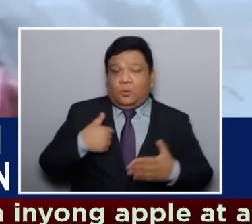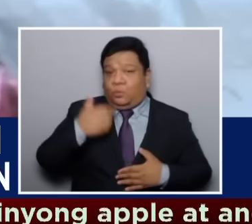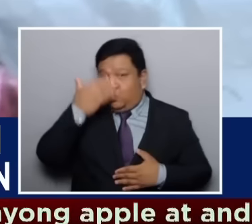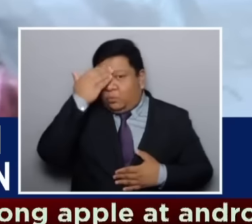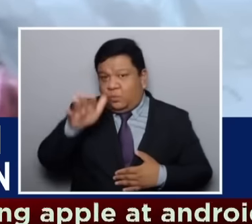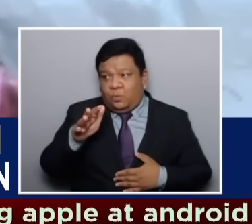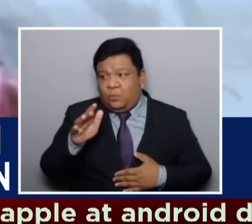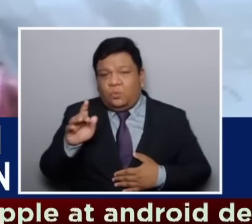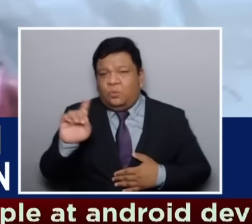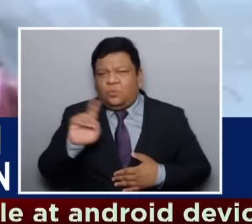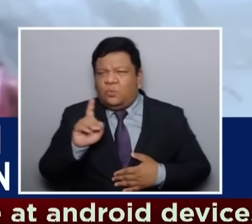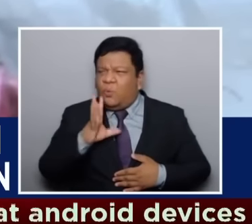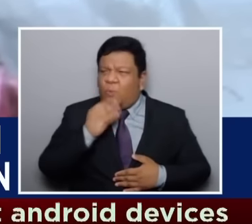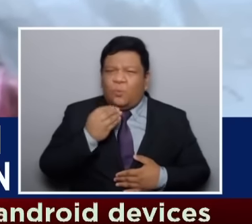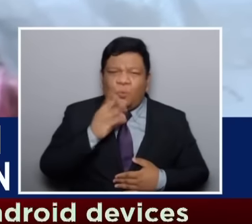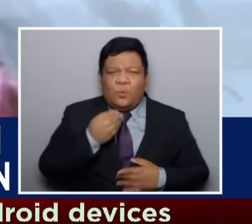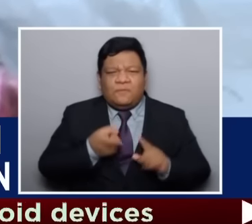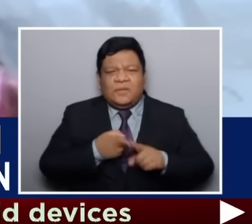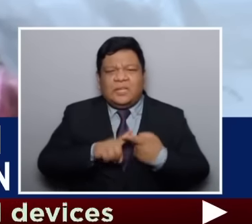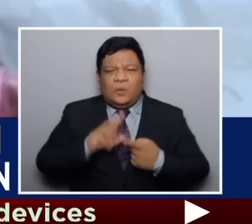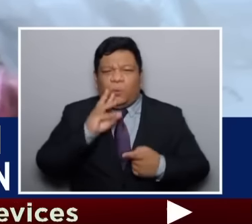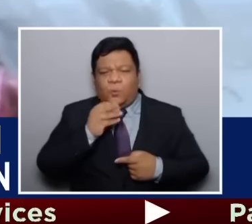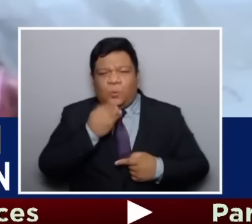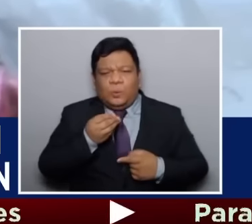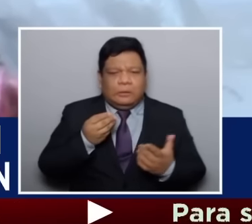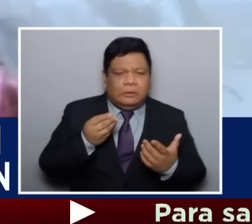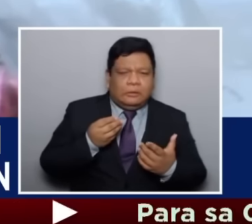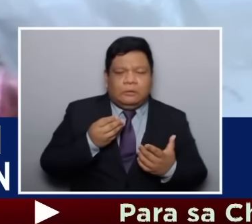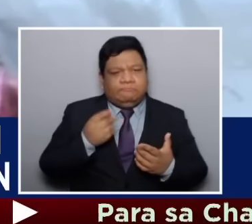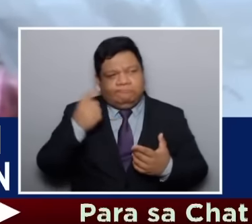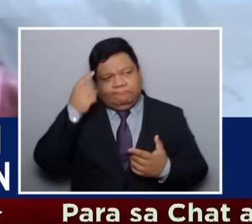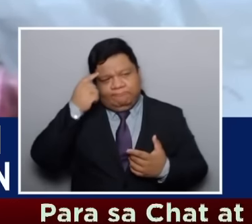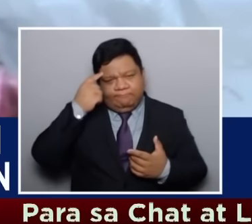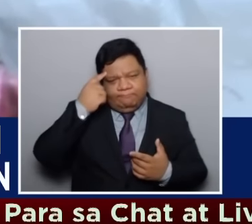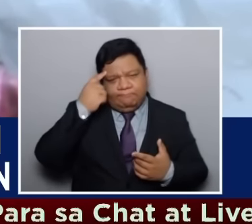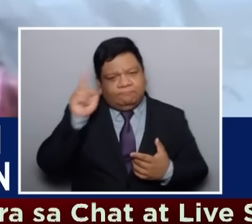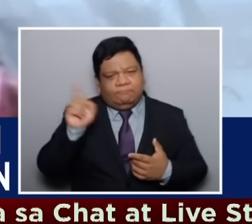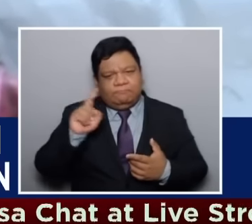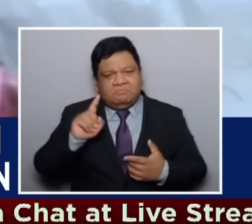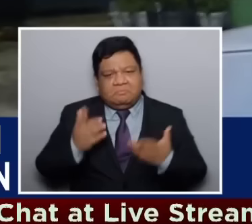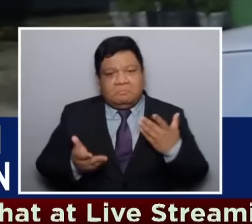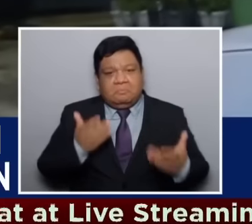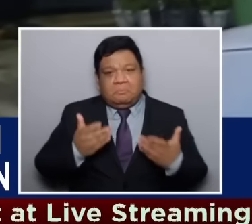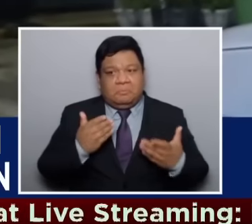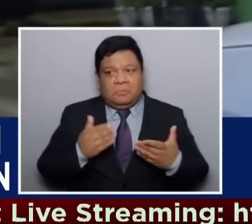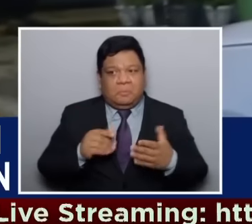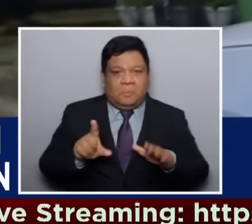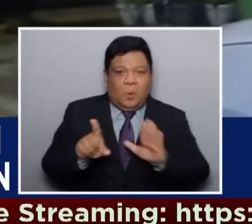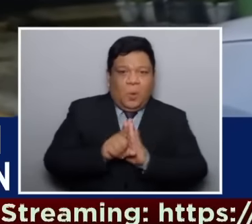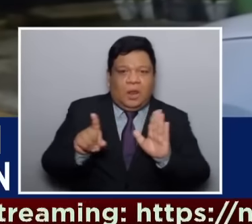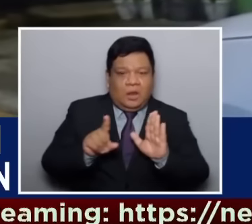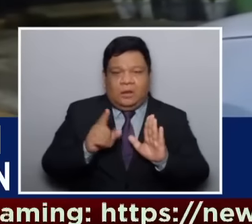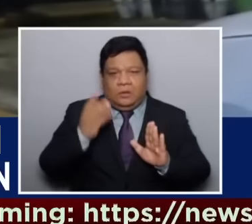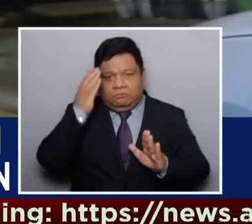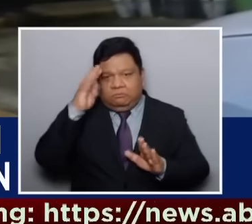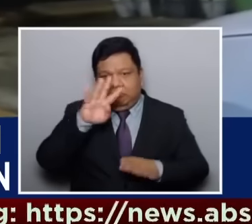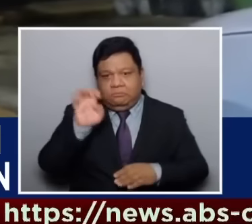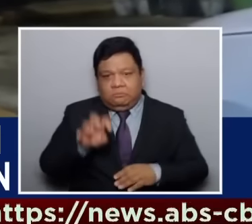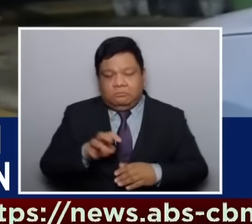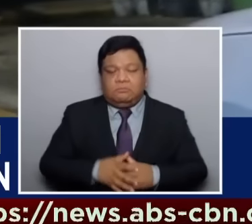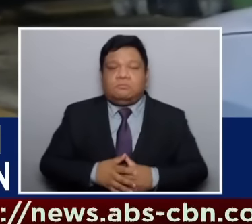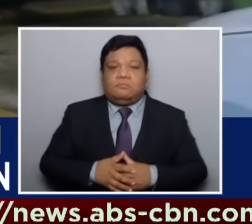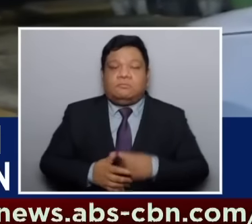kung sino pong kaibigay sinasabi niya, sir, hindi ko po. Naglaro ko na po ng nasa isip ko, sir, baka mamaya illegal po yan. Pero ilang metro pa